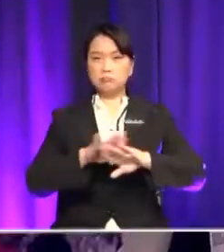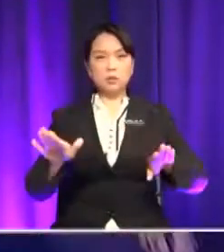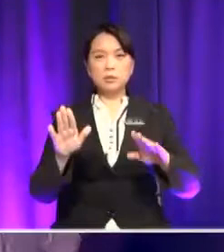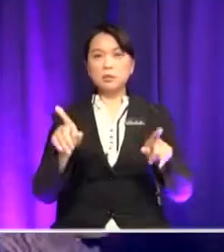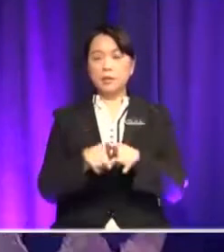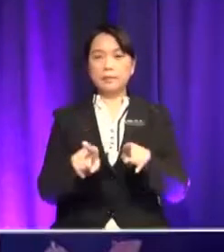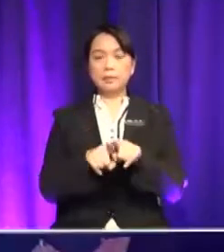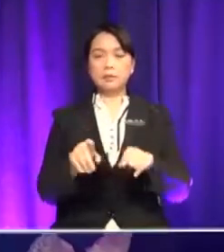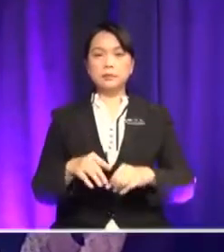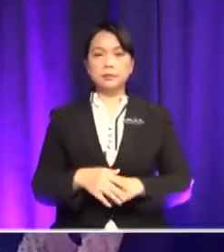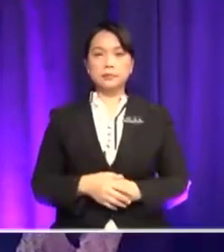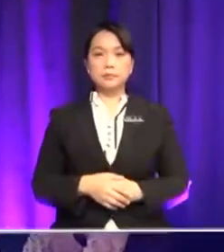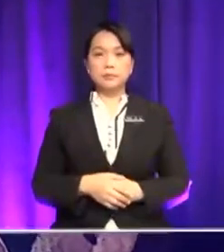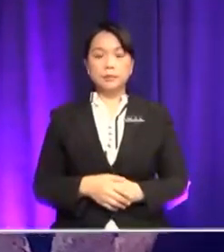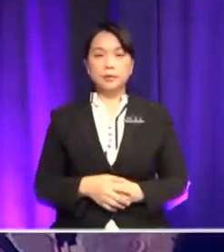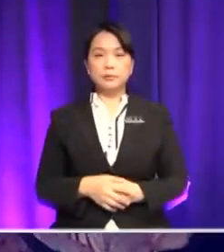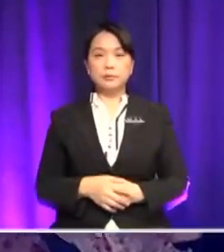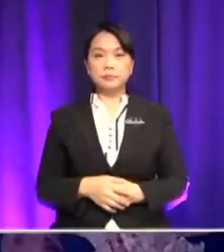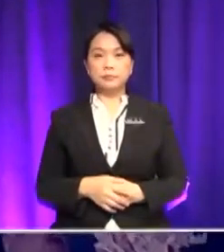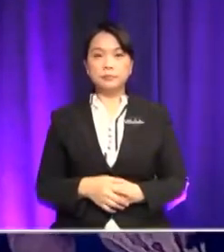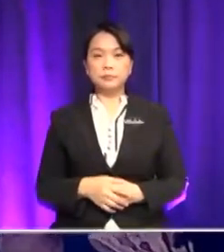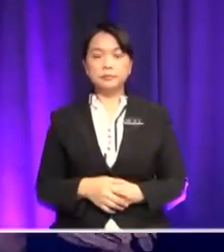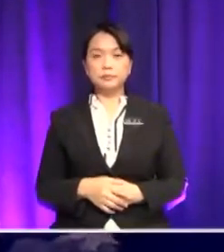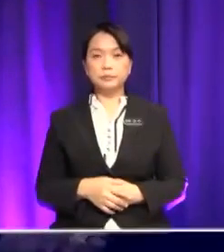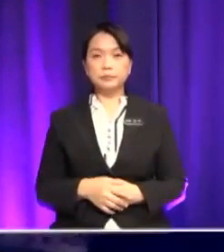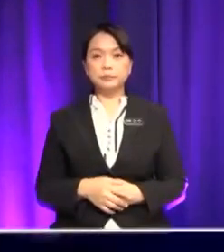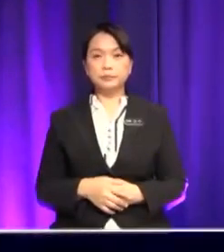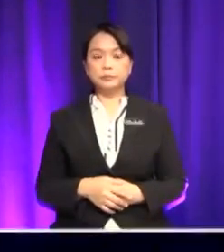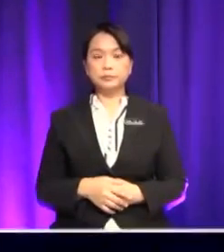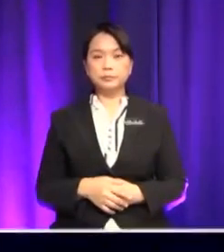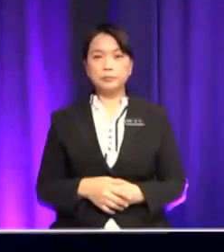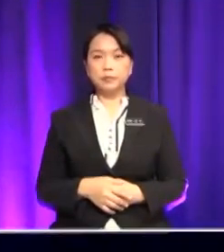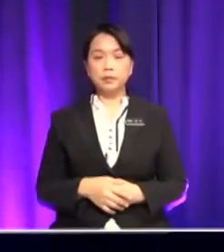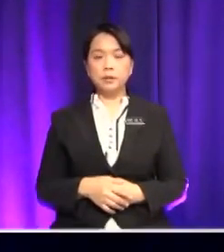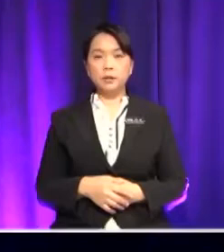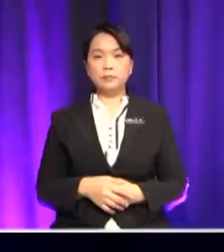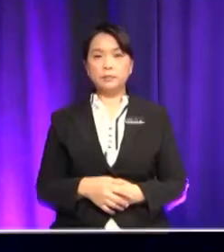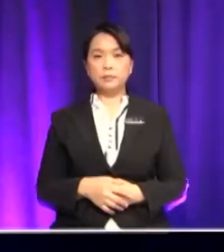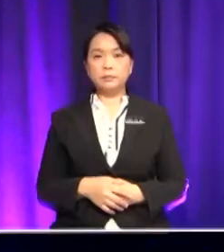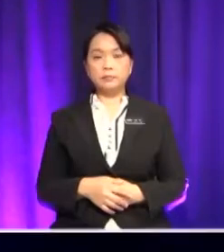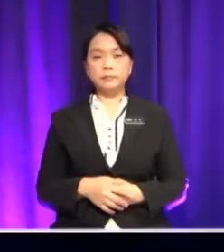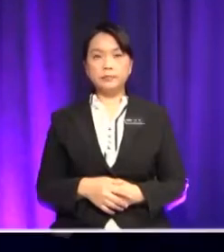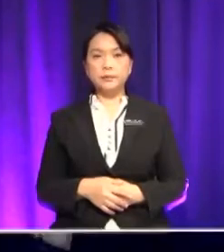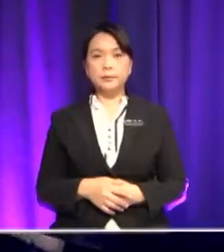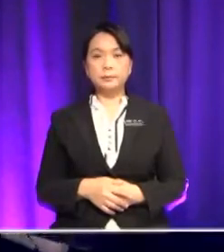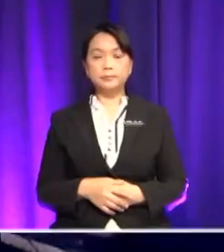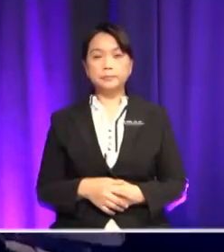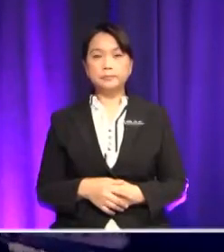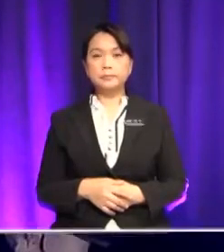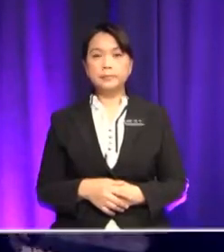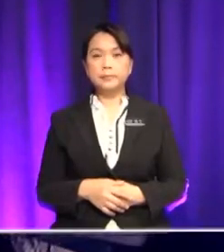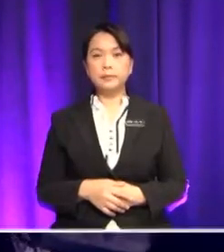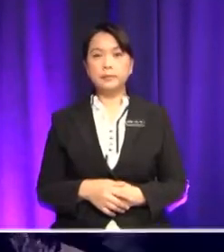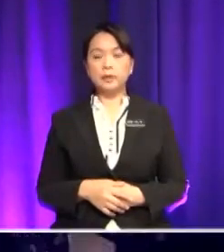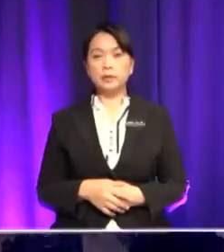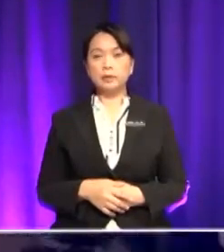Okey. Ini hanya sampai ke bahagian tingkap. Bukan tingkap, dia atas beam namanya, rasuk. Beam. Rasuk. Atas itu saja.